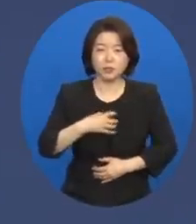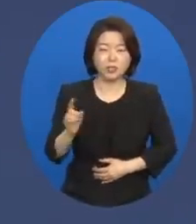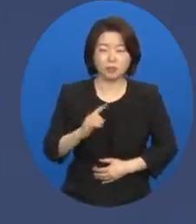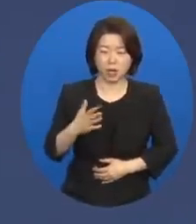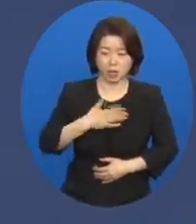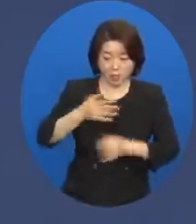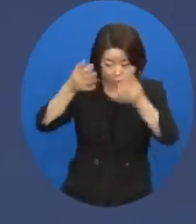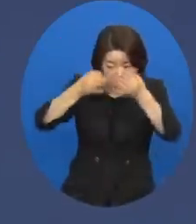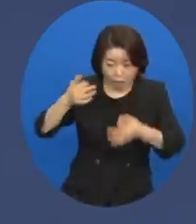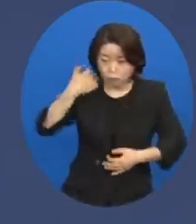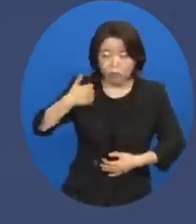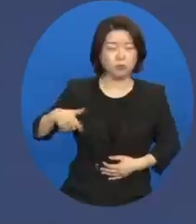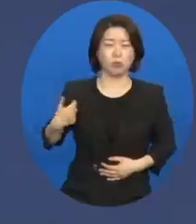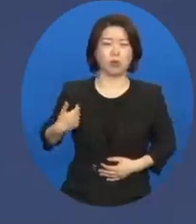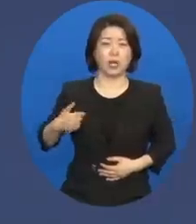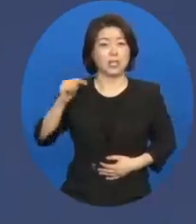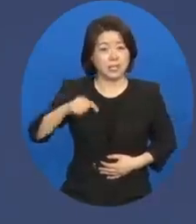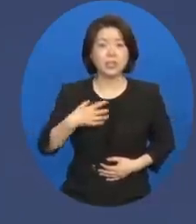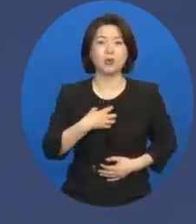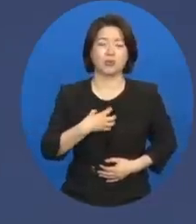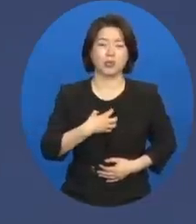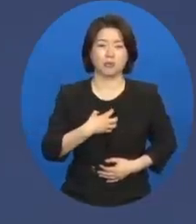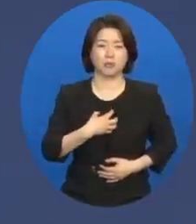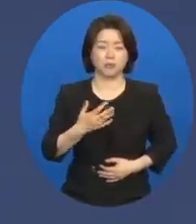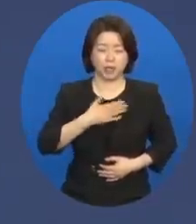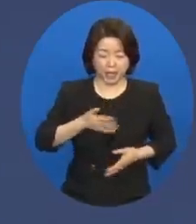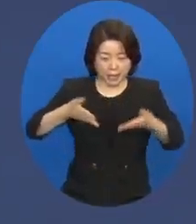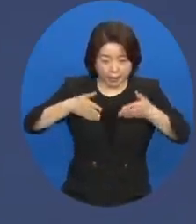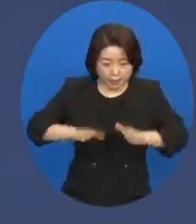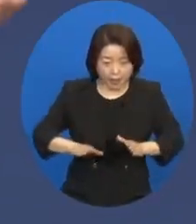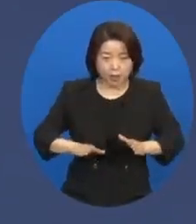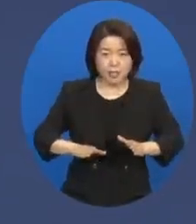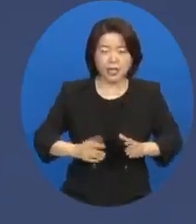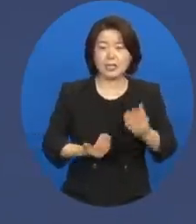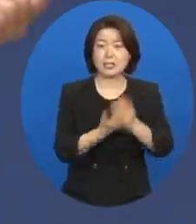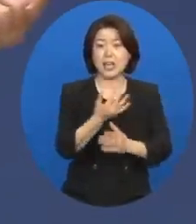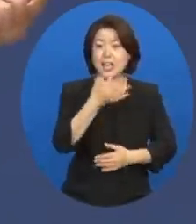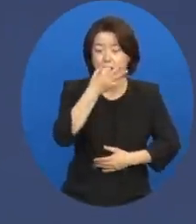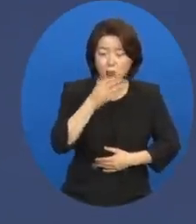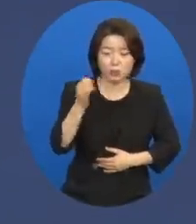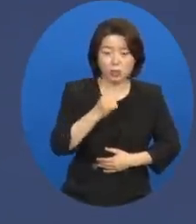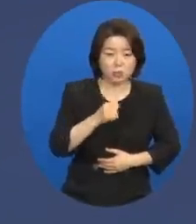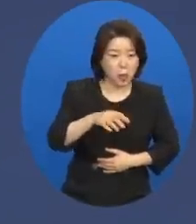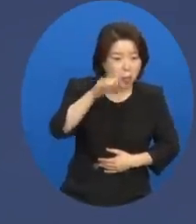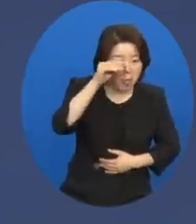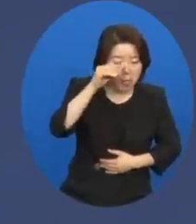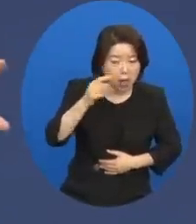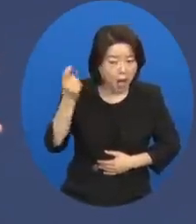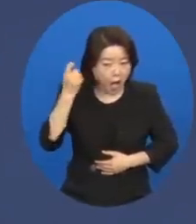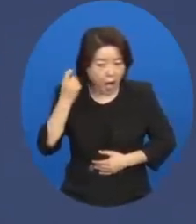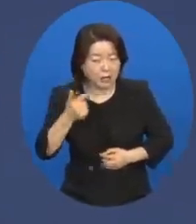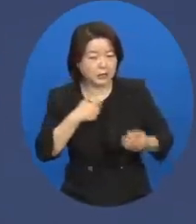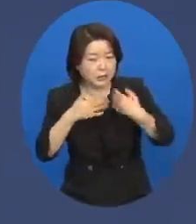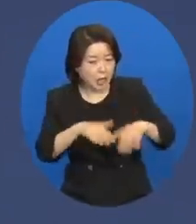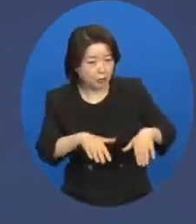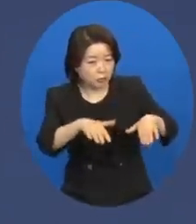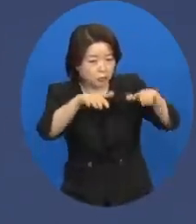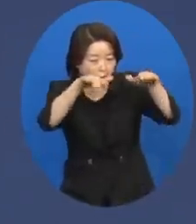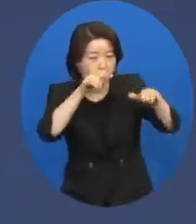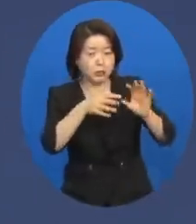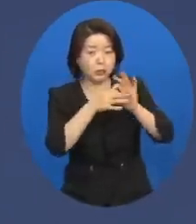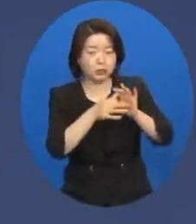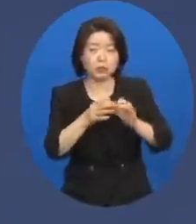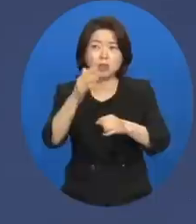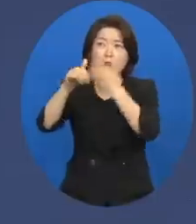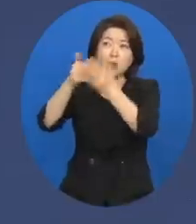누군지를 모르는 거예요. 그러니까 태어나서 생긴 욕심 가지고 그냥 주어져서 주서 듣고 체험되어진 그걸 통해서